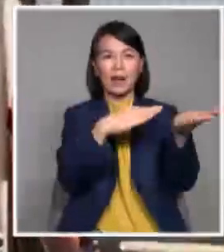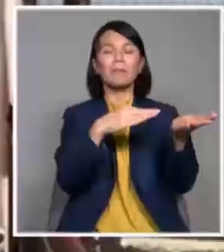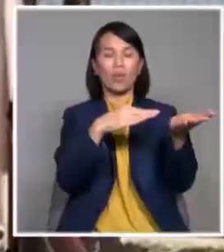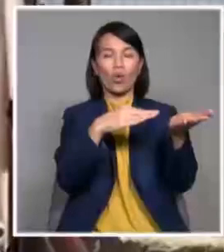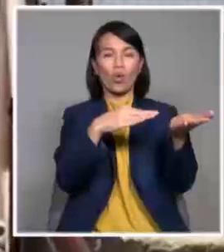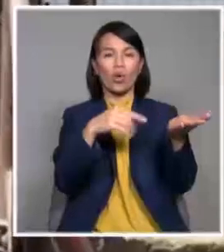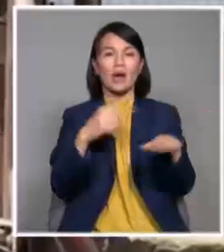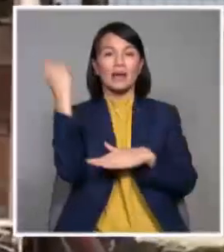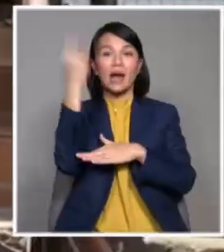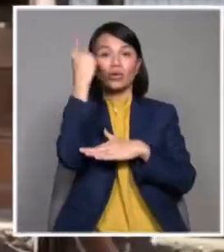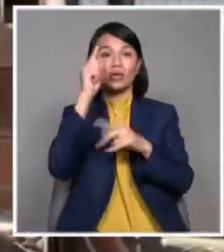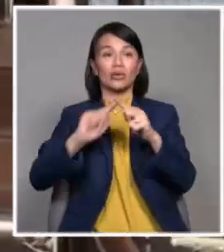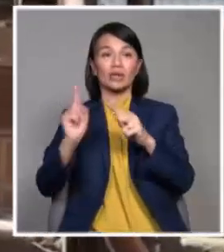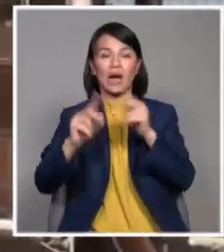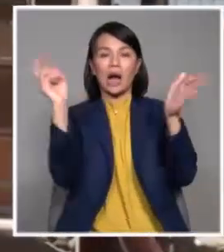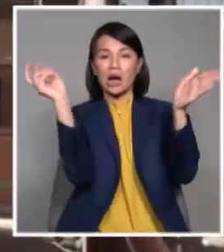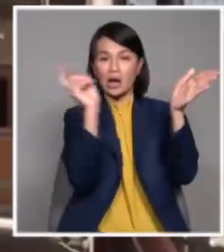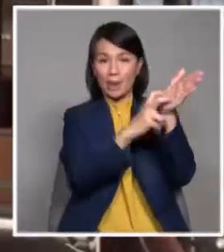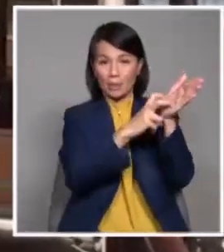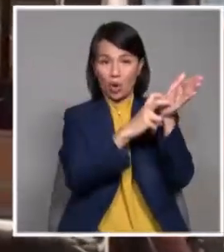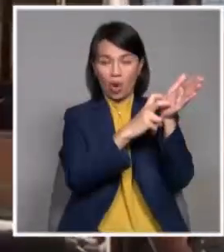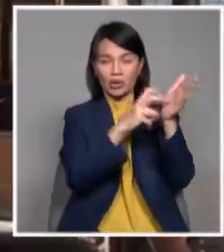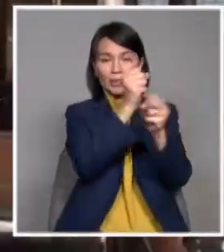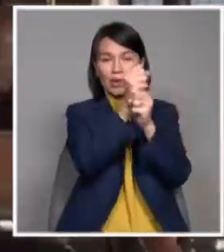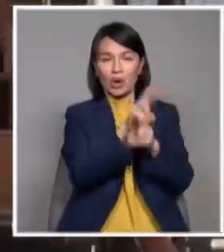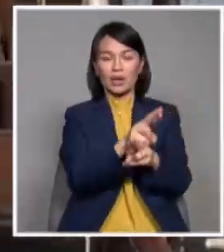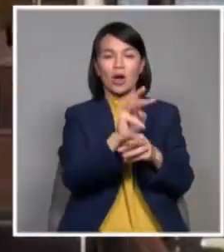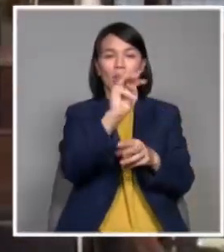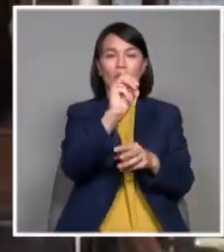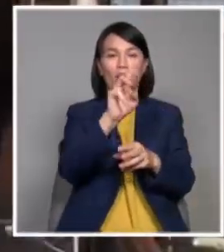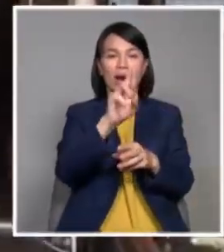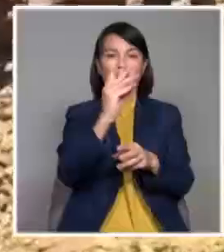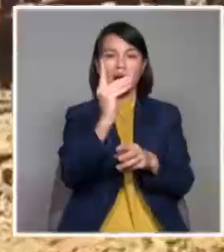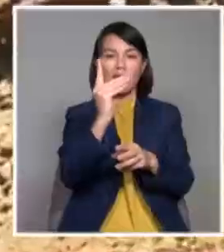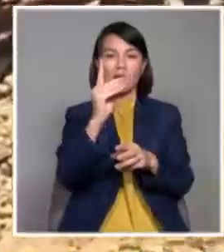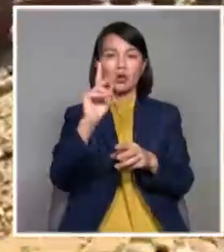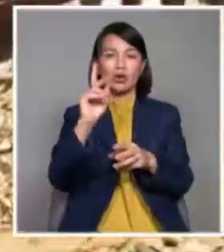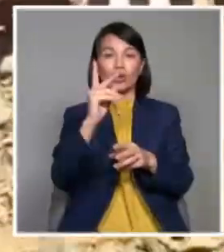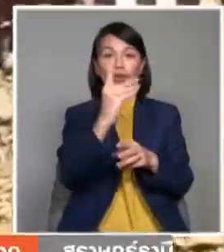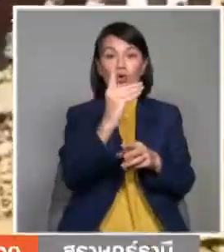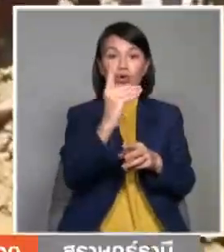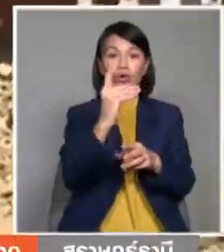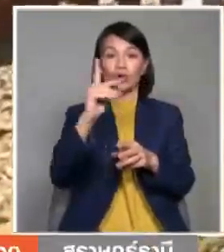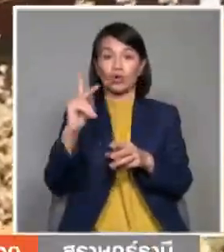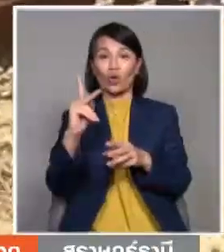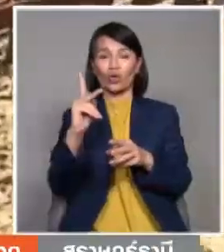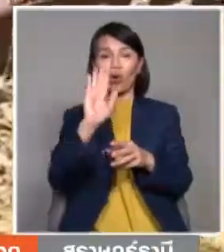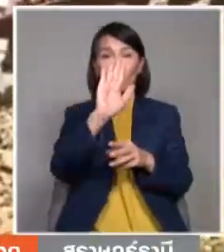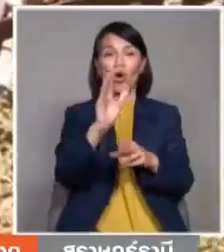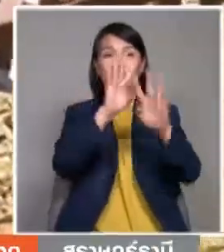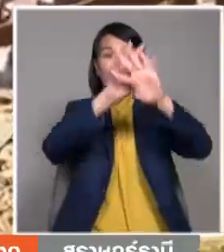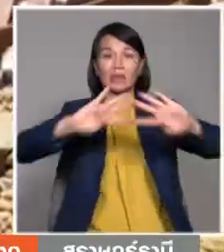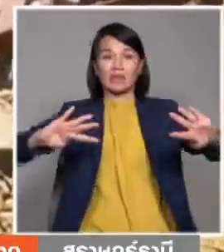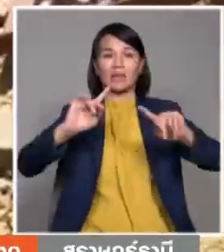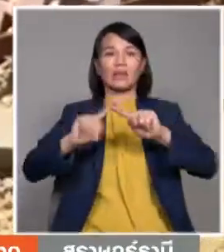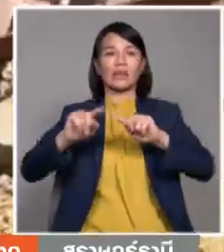รองให้ขึ้นเป็นมรดกอาเซียนแล้วถ้าเกิดเป็นมรดกอาเซียนคิดดูสิคะตัวเลขนักท่องเที่ยวจะต้องเพิ่มมากขึ้นกว่านี้อีกเย